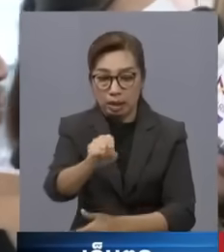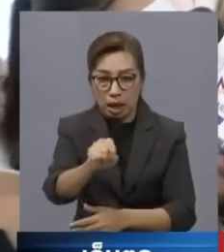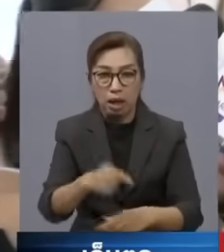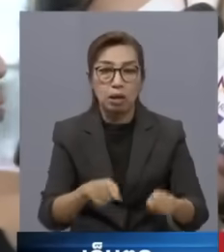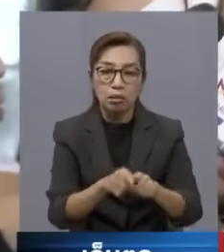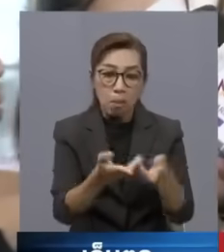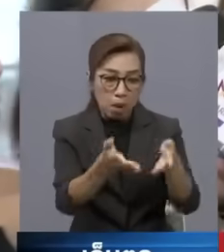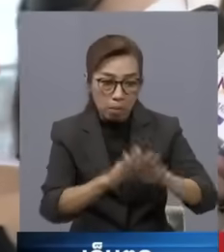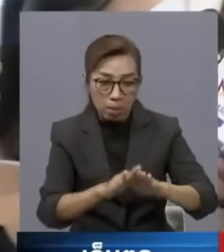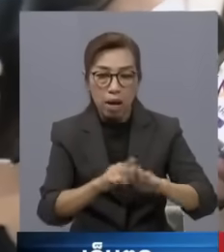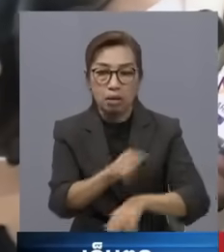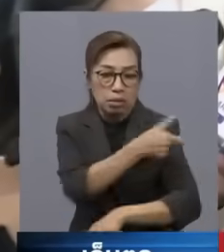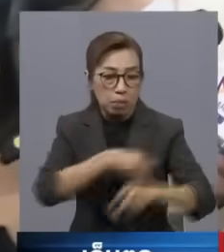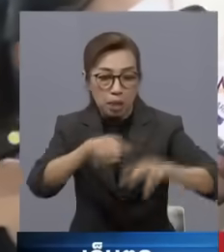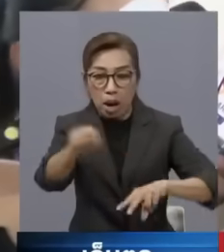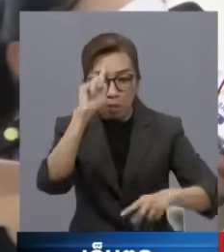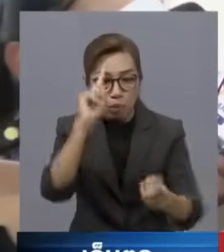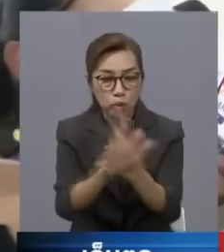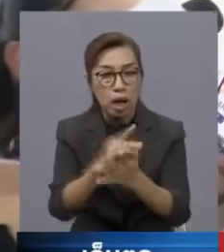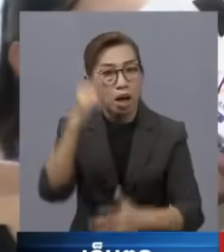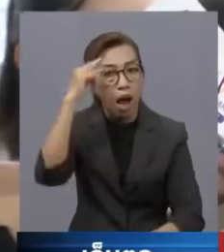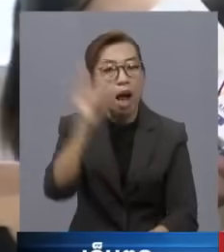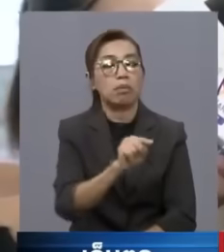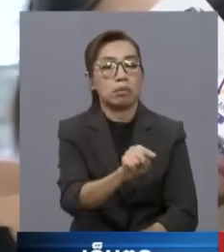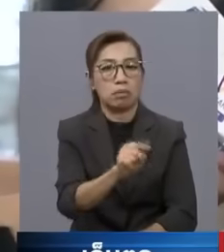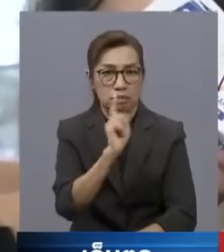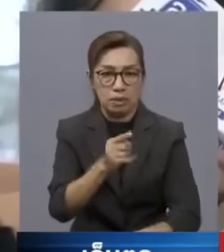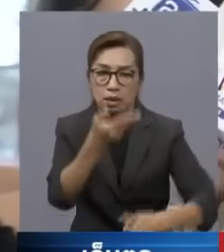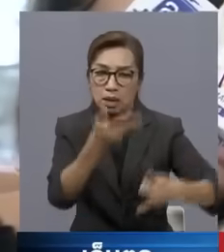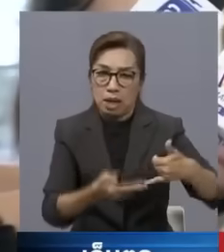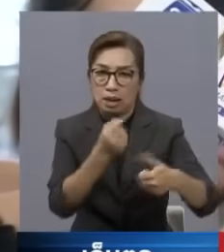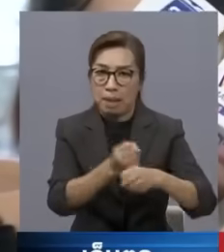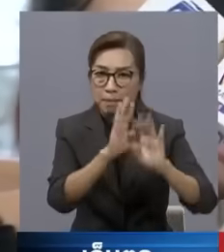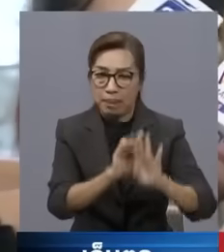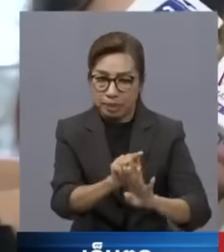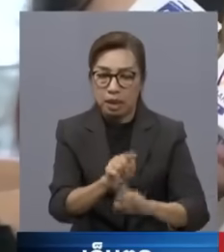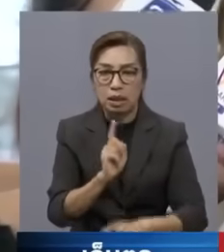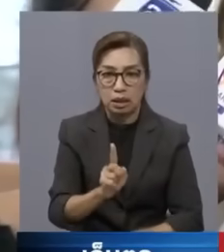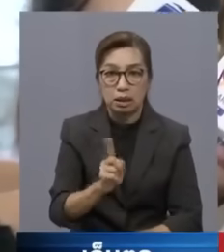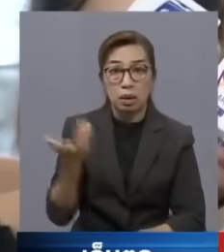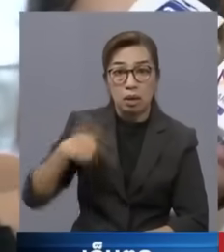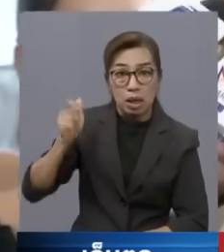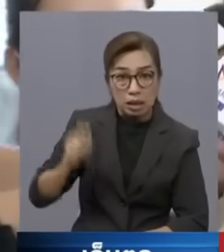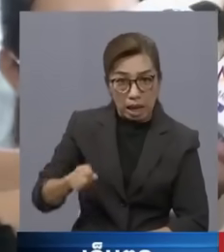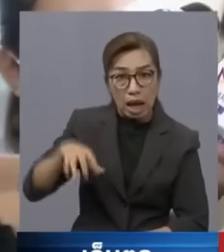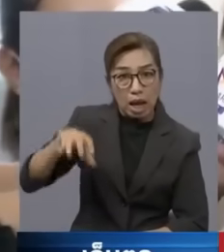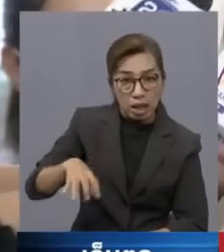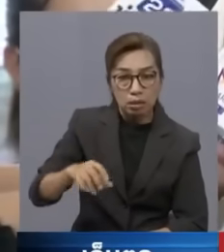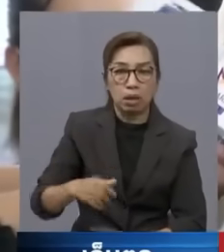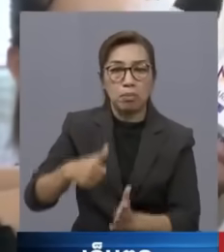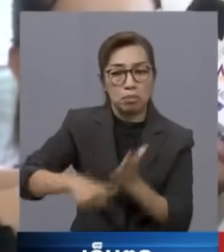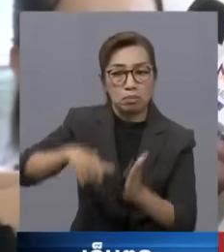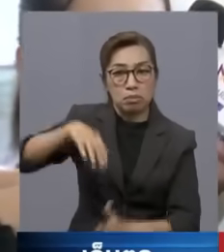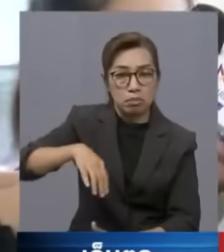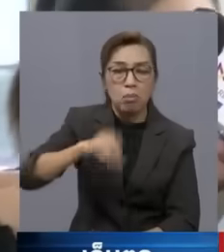รปภได้อย่างไรตัวอย่างการกระทำแบบนี้เนี่ยนะครับทั้งสารทั้งสรรพากรเคยตัดสินมาก่อนแล้วว่ามีความ